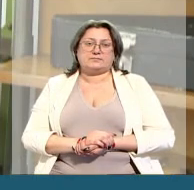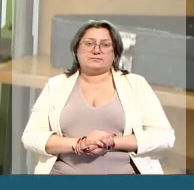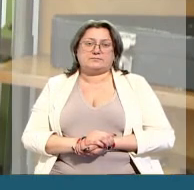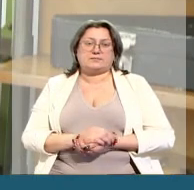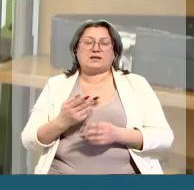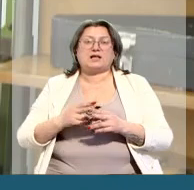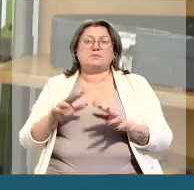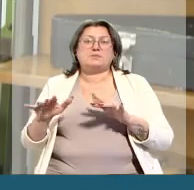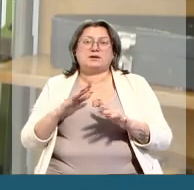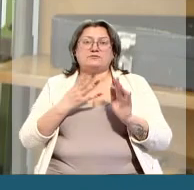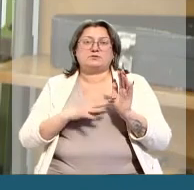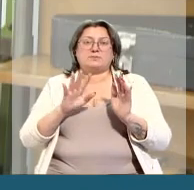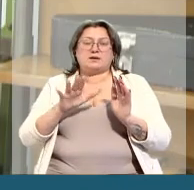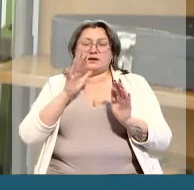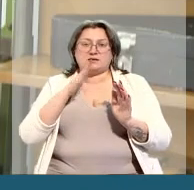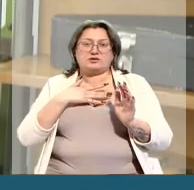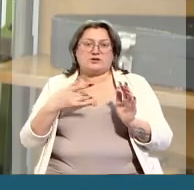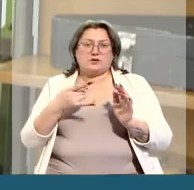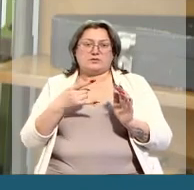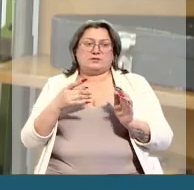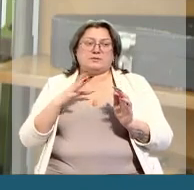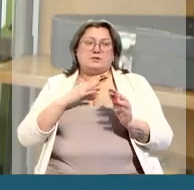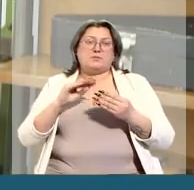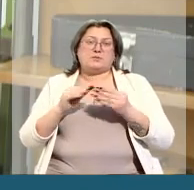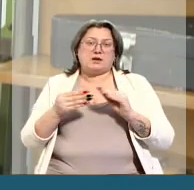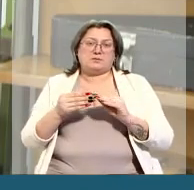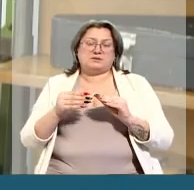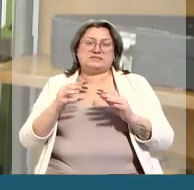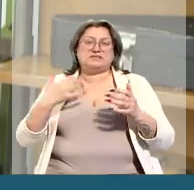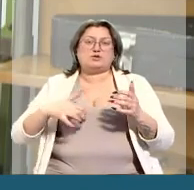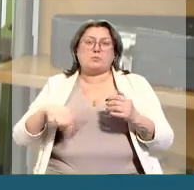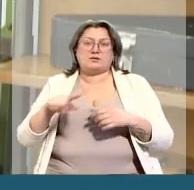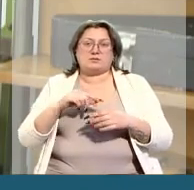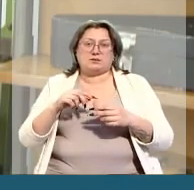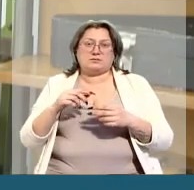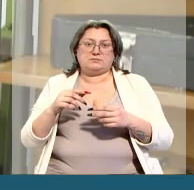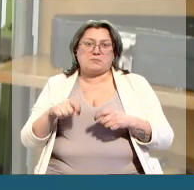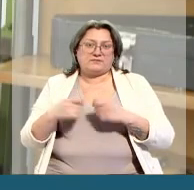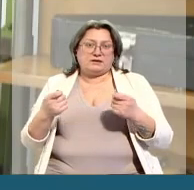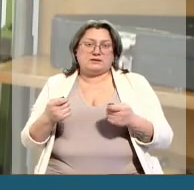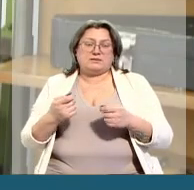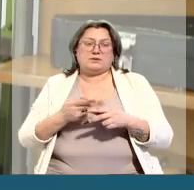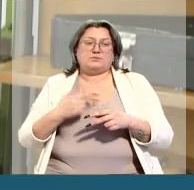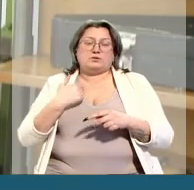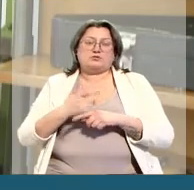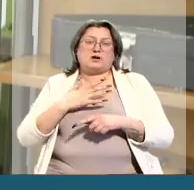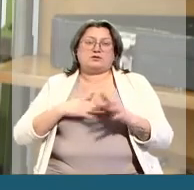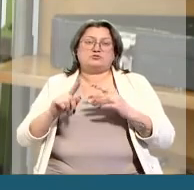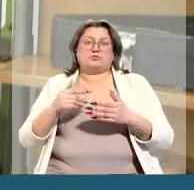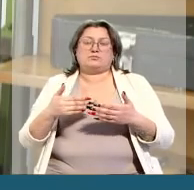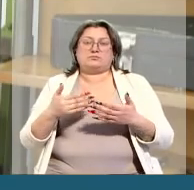қосылып ерекше даусын үлкен залда өзінің мүмкіндігін көрсете алатын домбыра. Осындай домбырадан екеу алынды, және